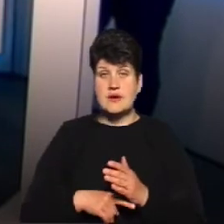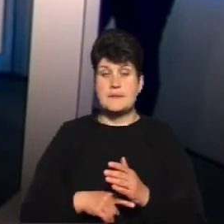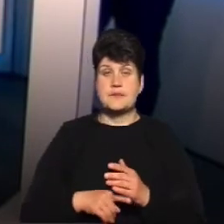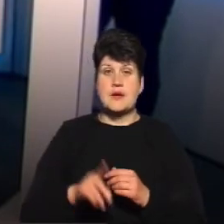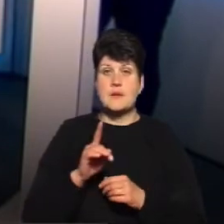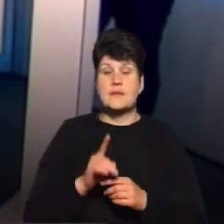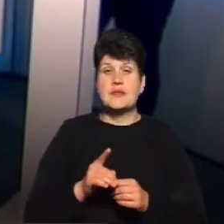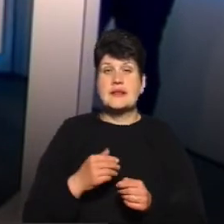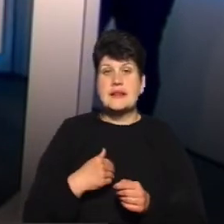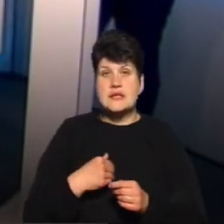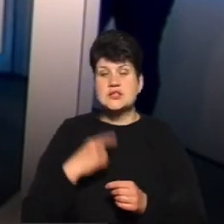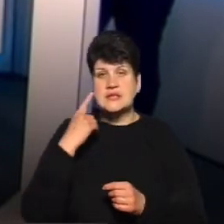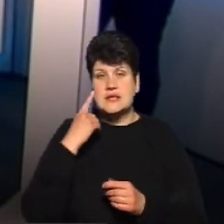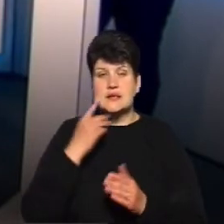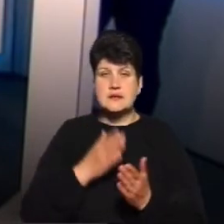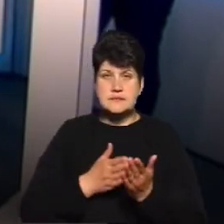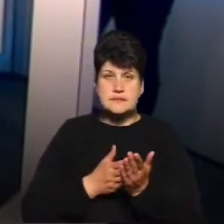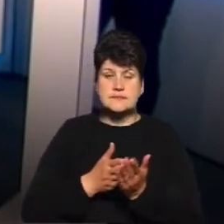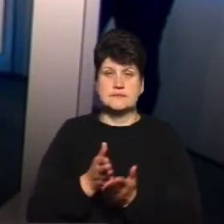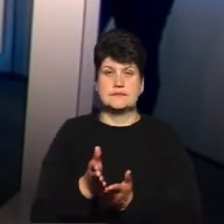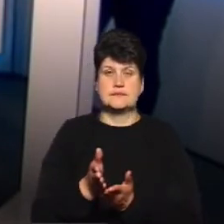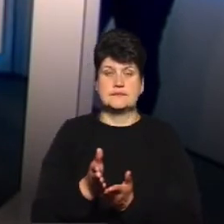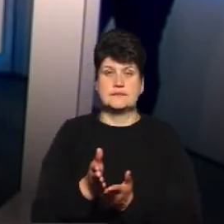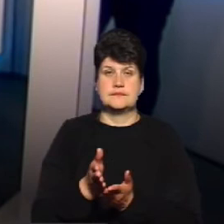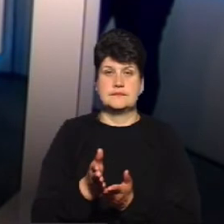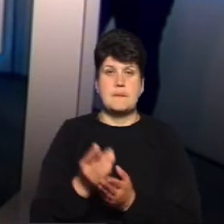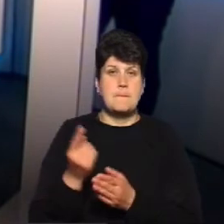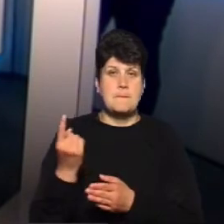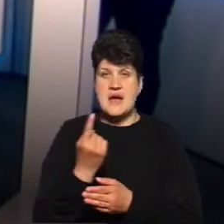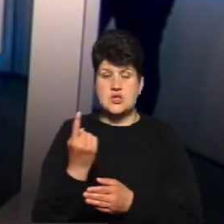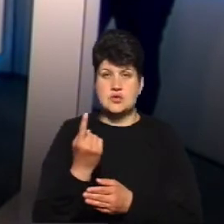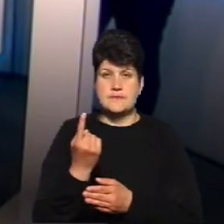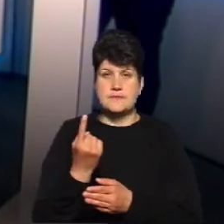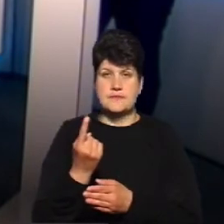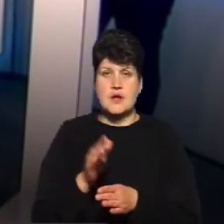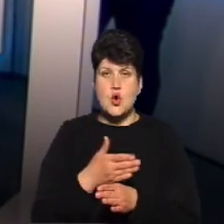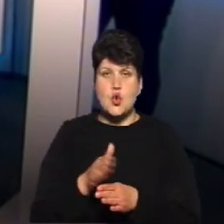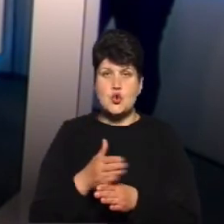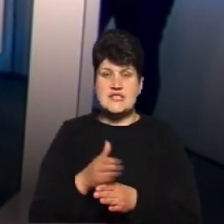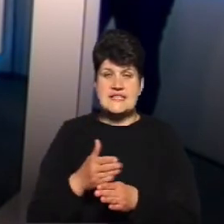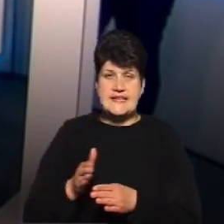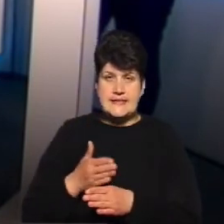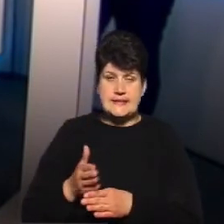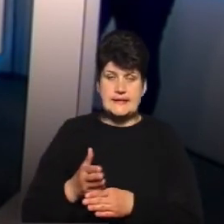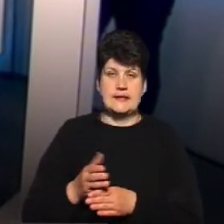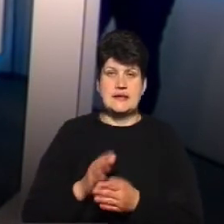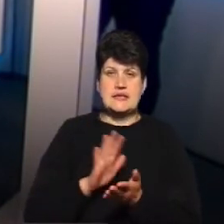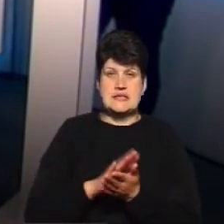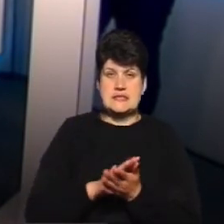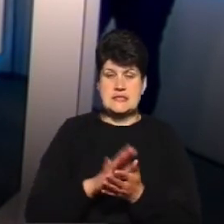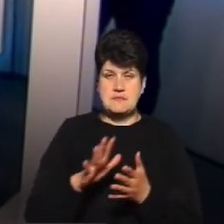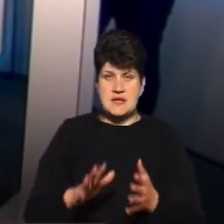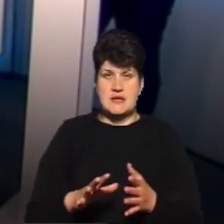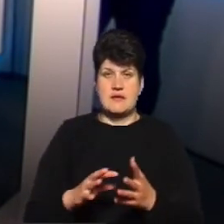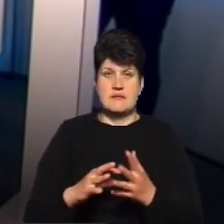така стратегія. Перше, роздільне збирання відходів в самих населених пунктах.